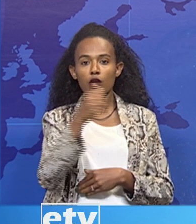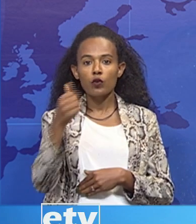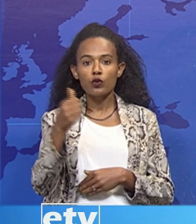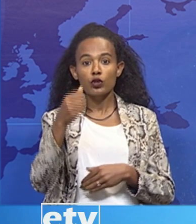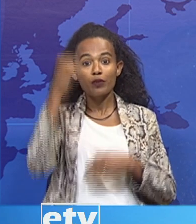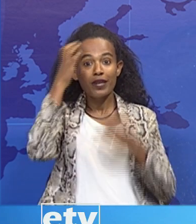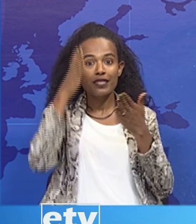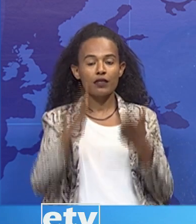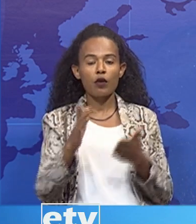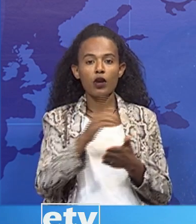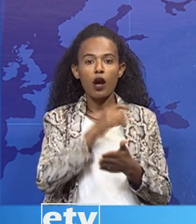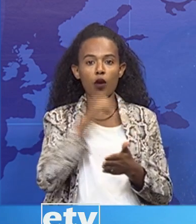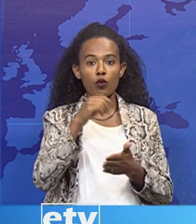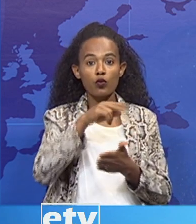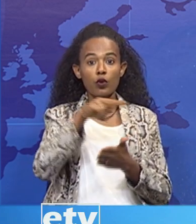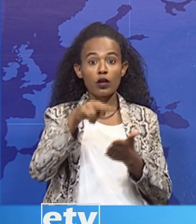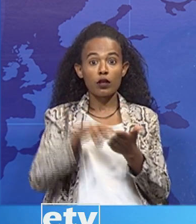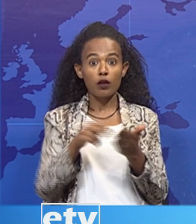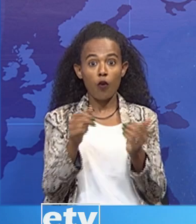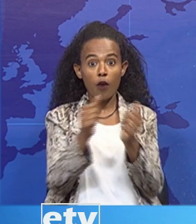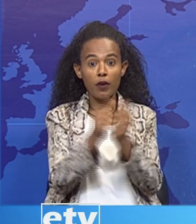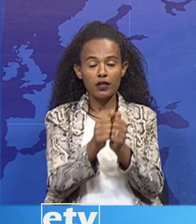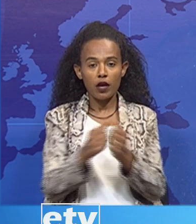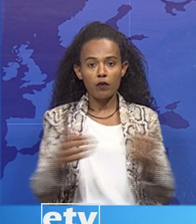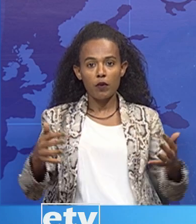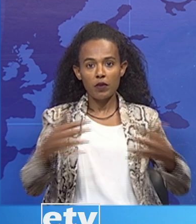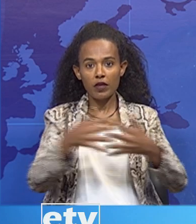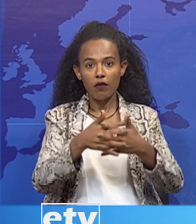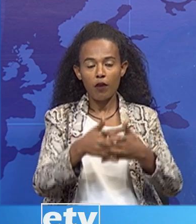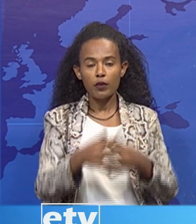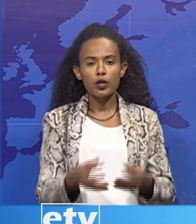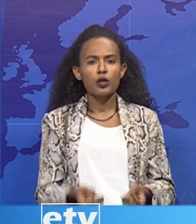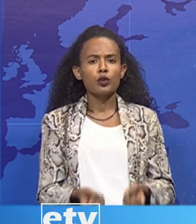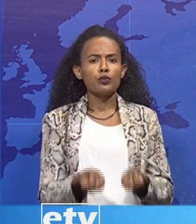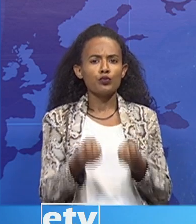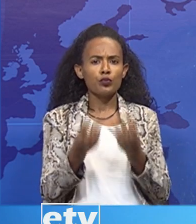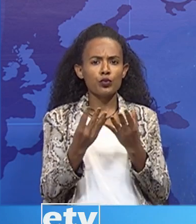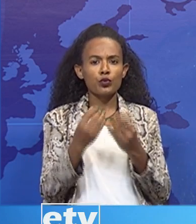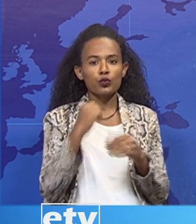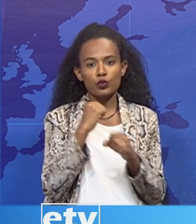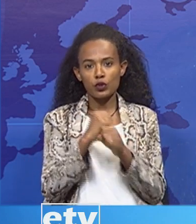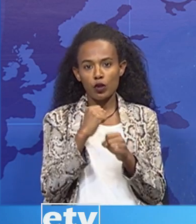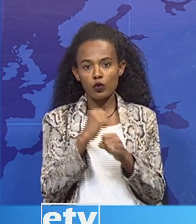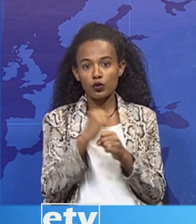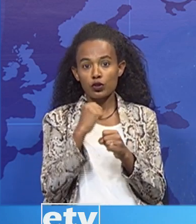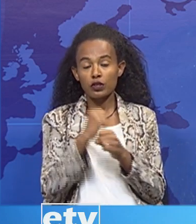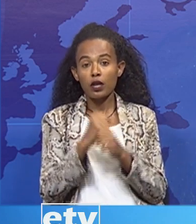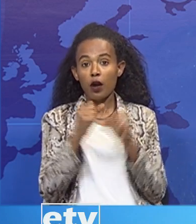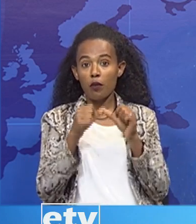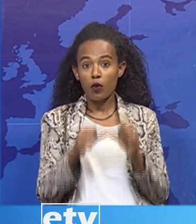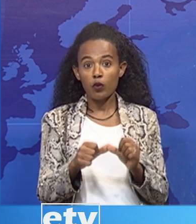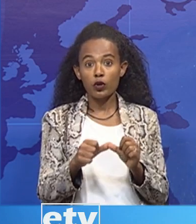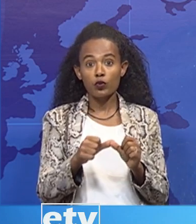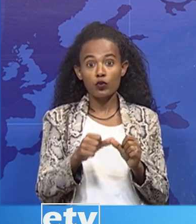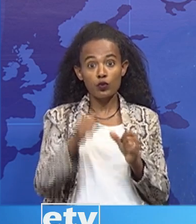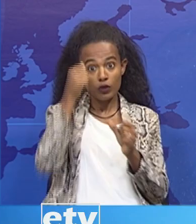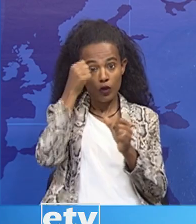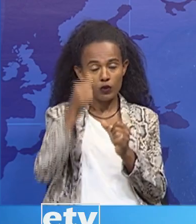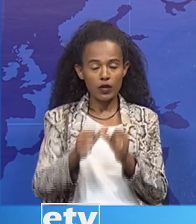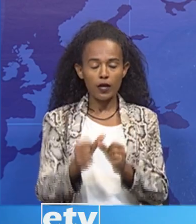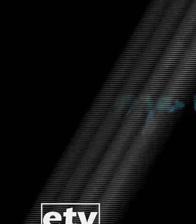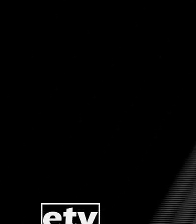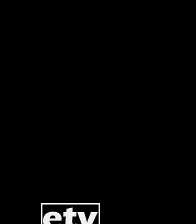ካልሆኑ ተቋማት ጋር በመተባበር ዘርፈ ብዙ ስራዎችን ሲሰራ መቆየቱ ይታወቃል።